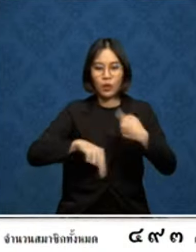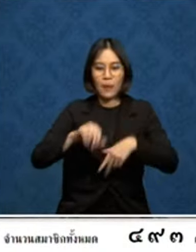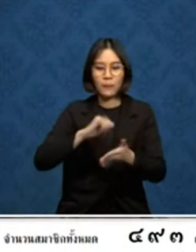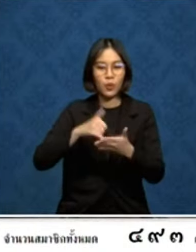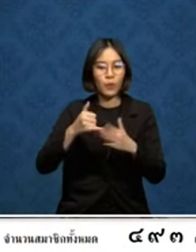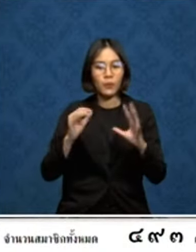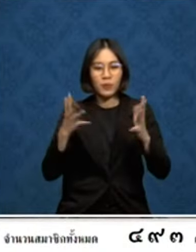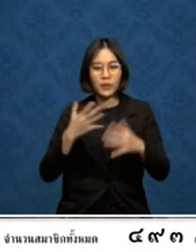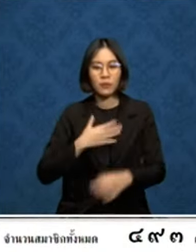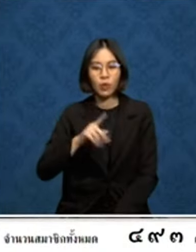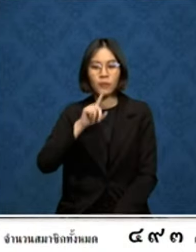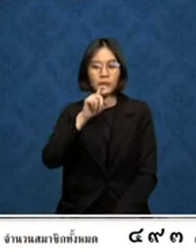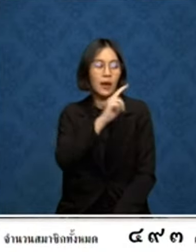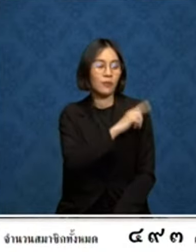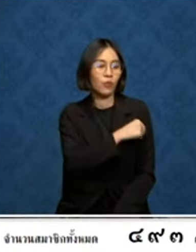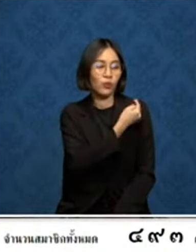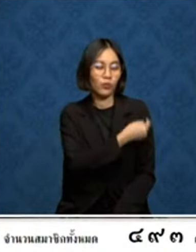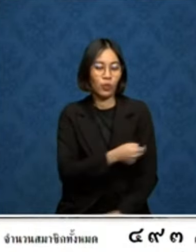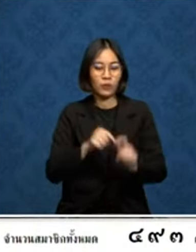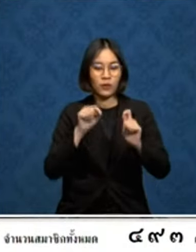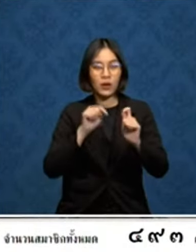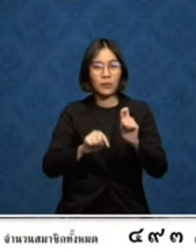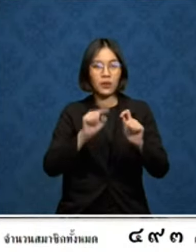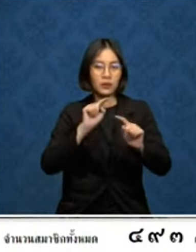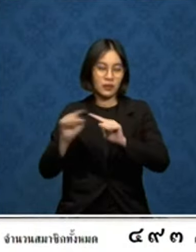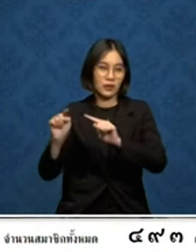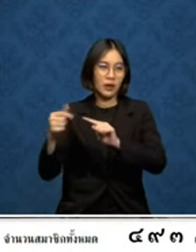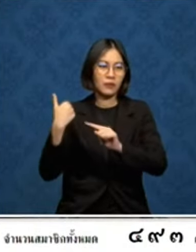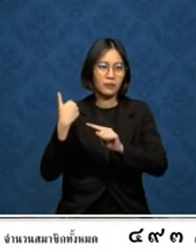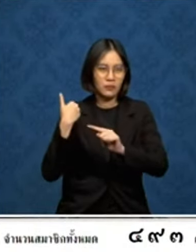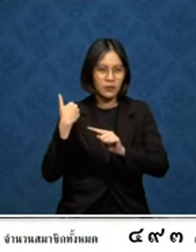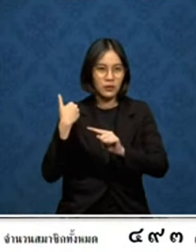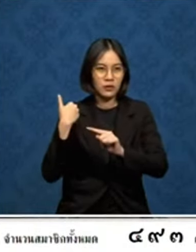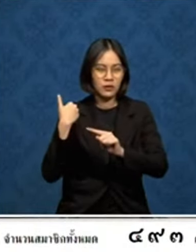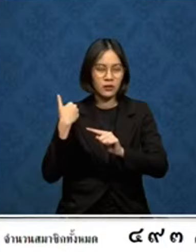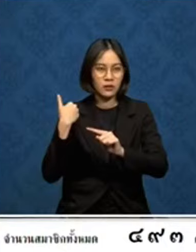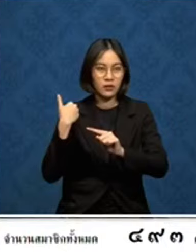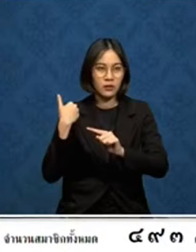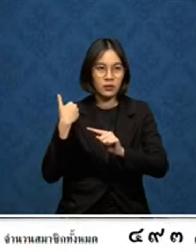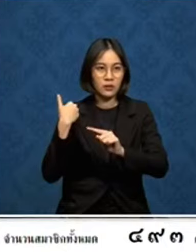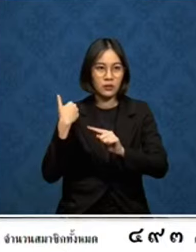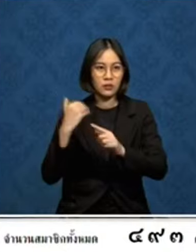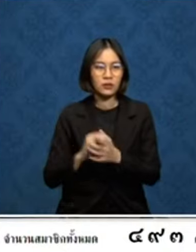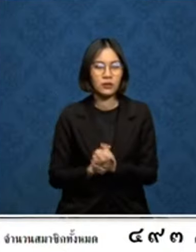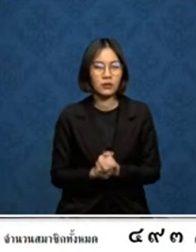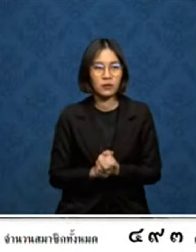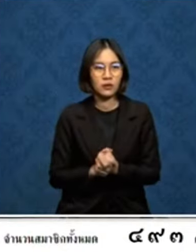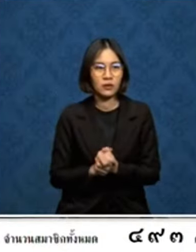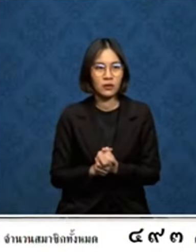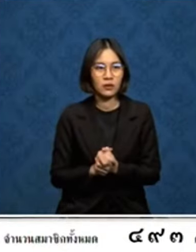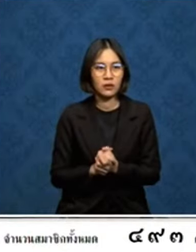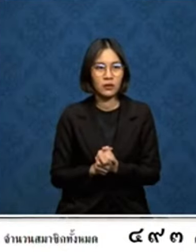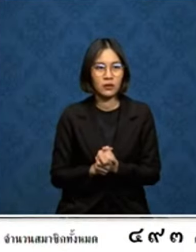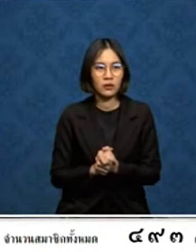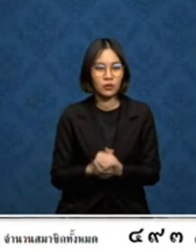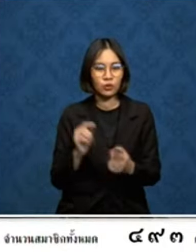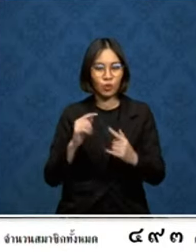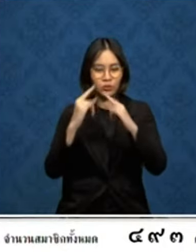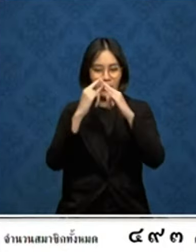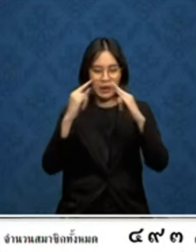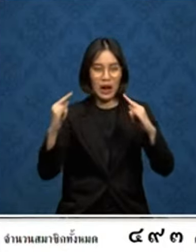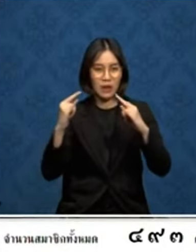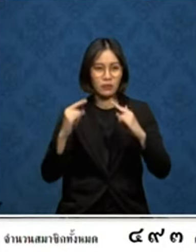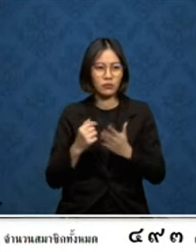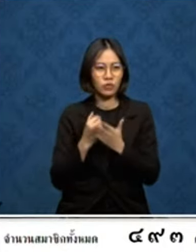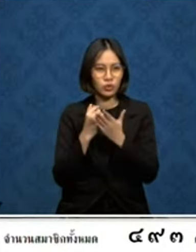ถามสาสุขจังหวัดอำเภอไปนะครับสานายแพทย์ไปว่าเอาเข้าค่ายอยู่เอามา